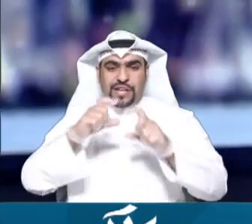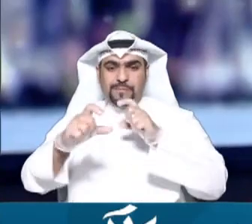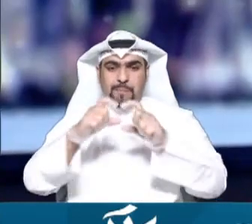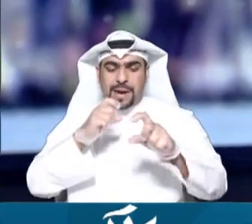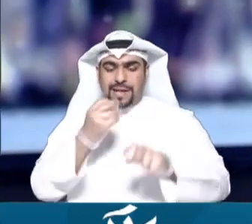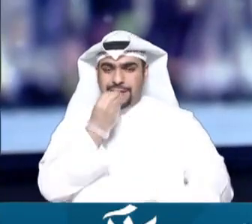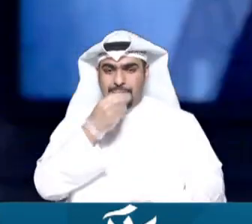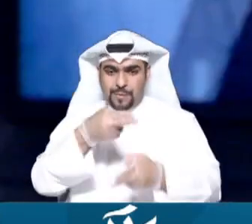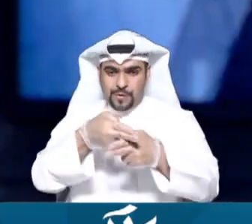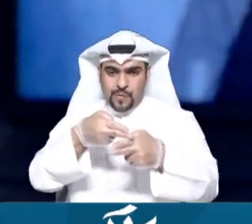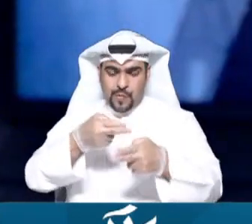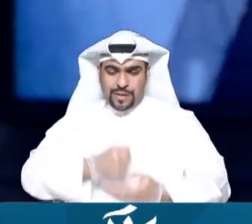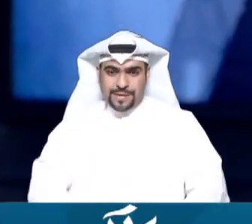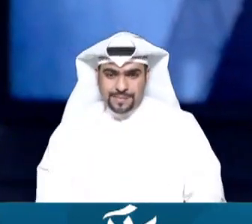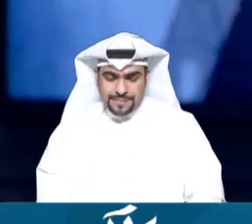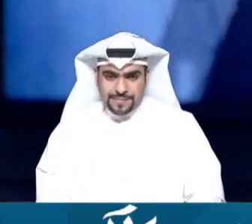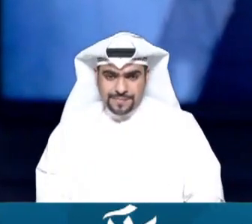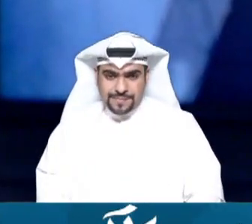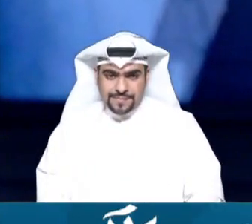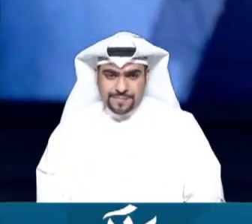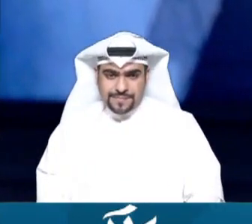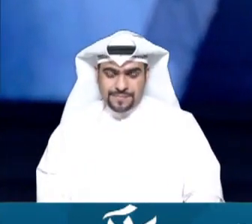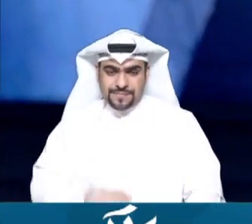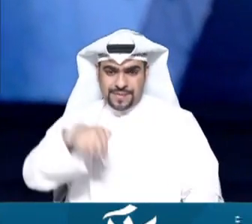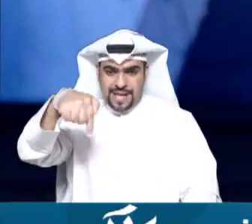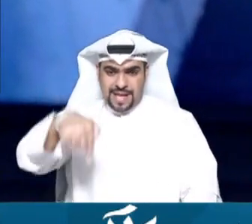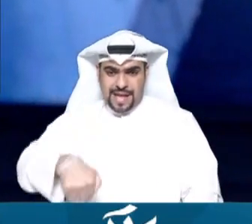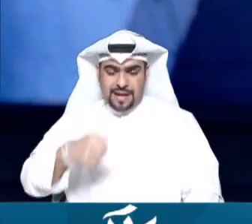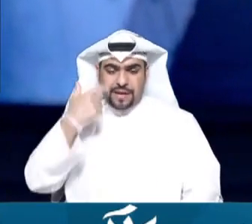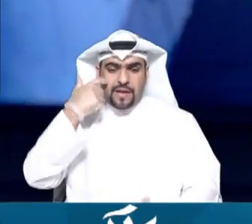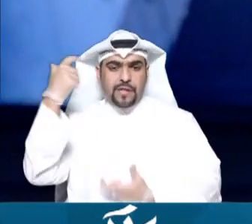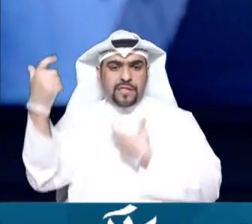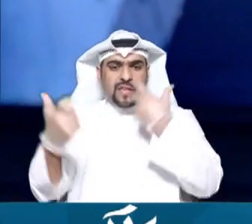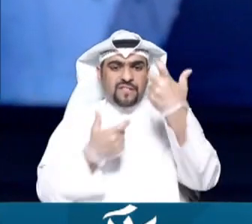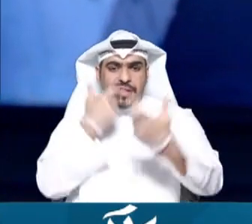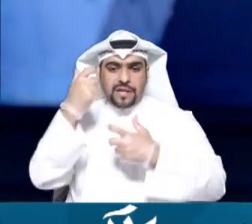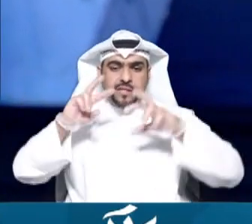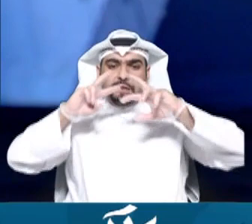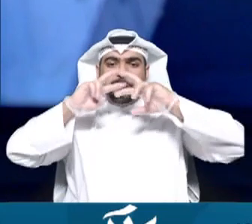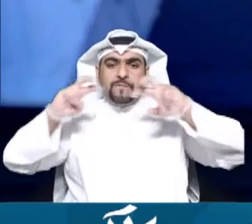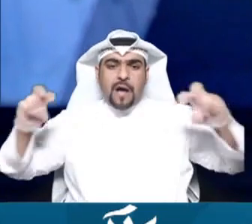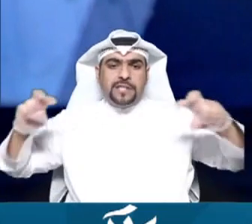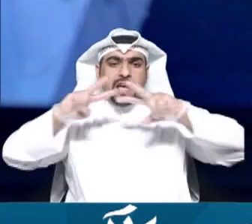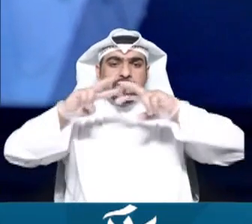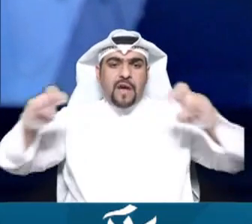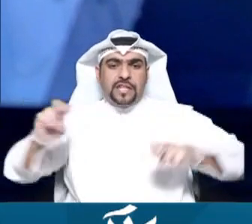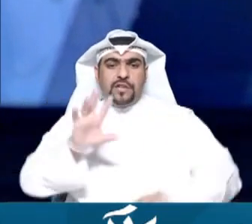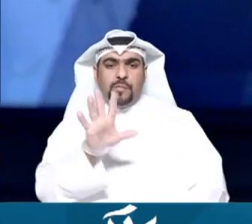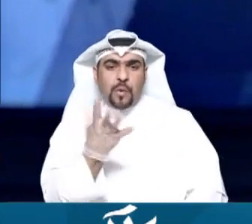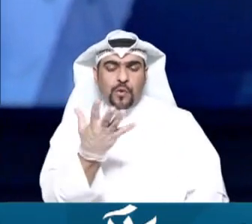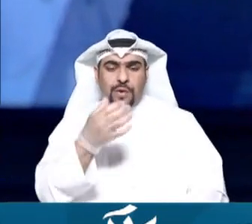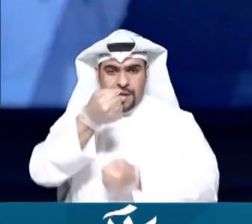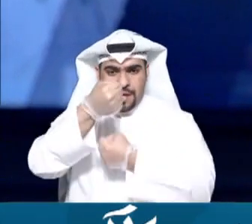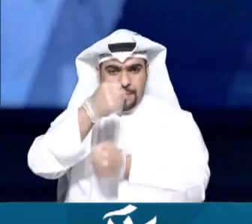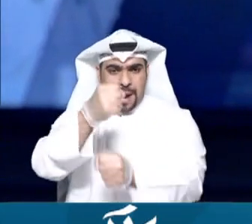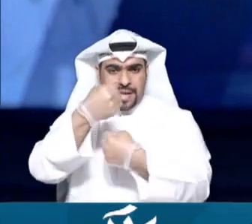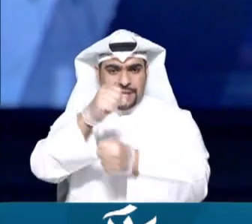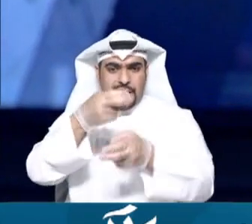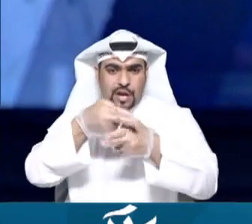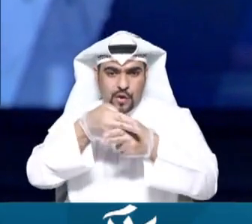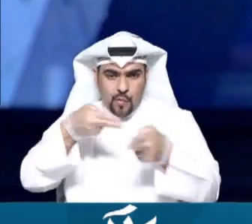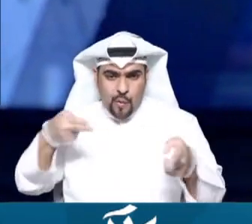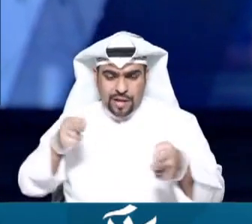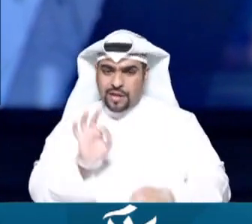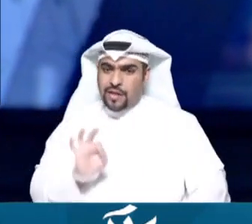لكم. مشاهدينا طبعا حملة تفتيشية لبلدية الكويت في محافظة الفروانية استهدفت عدد من